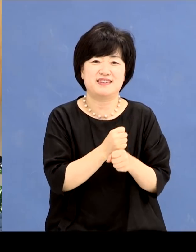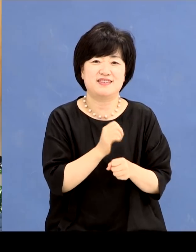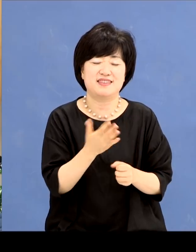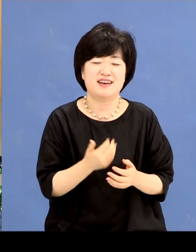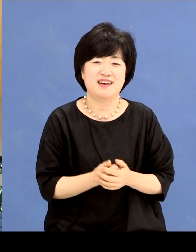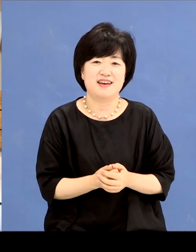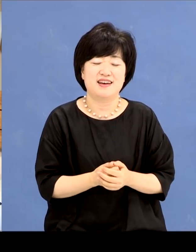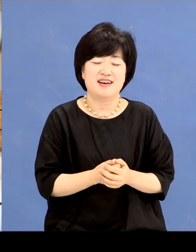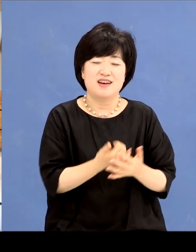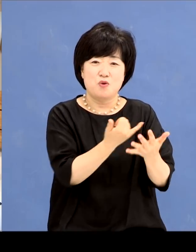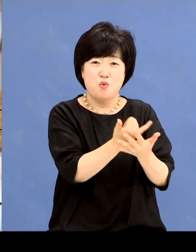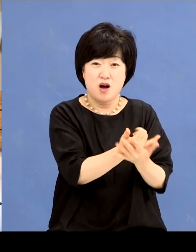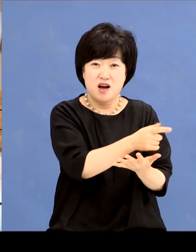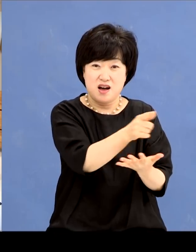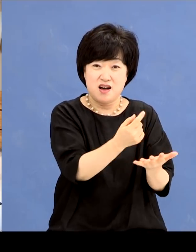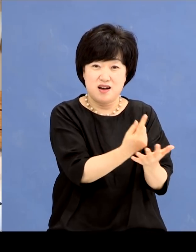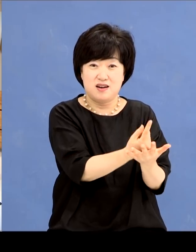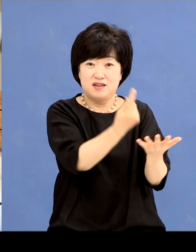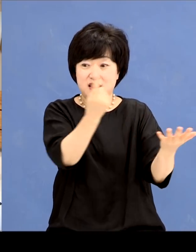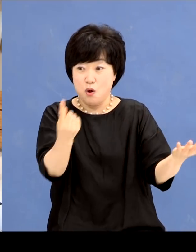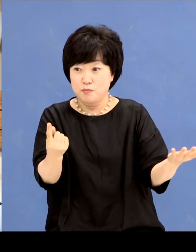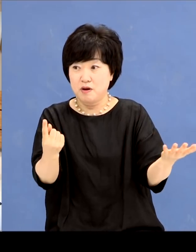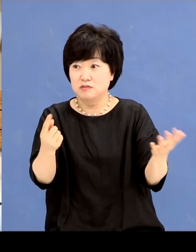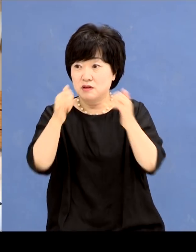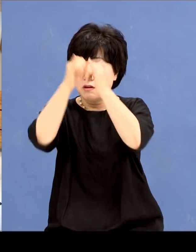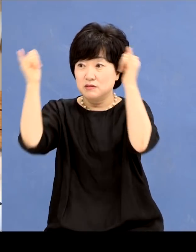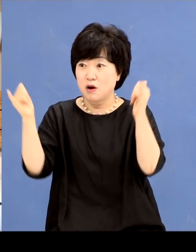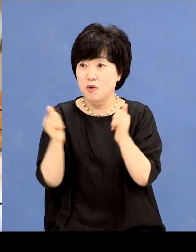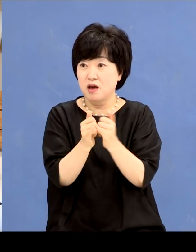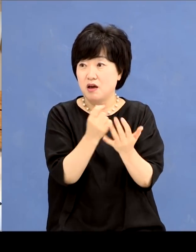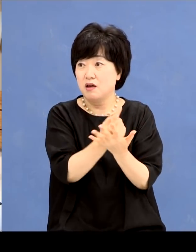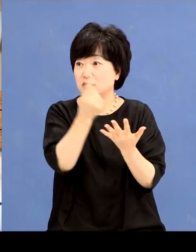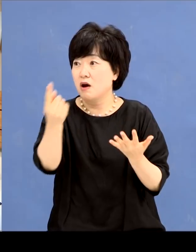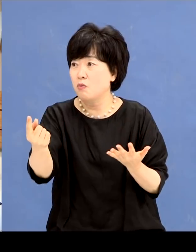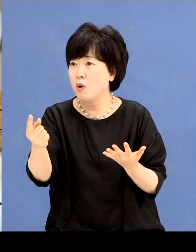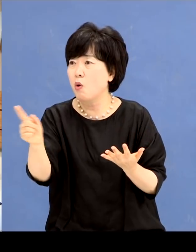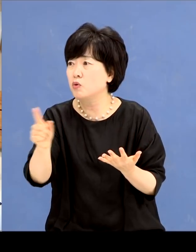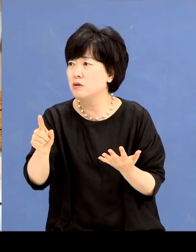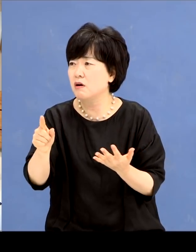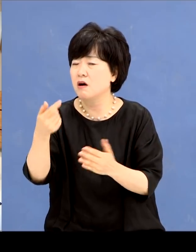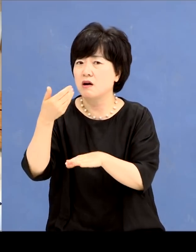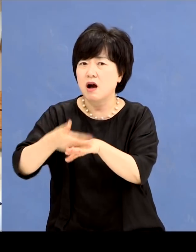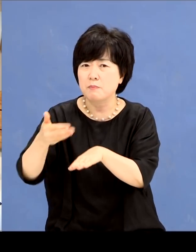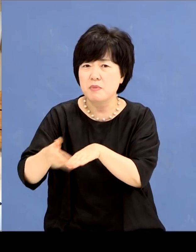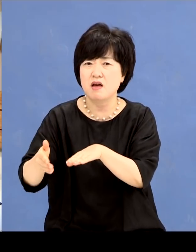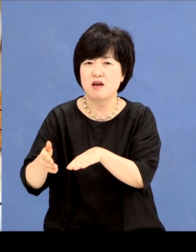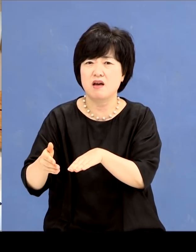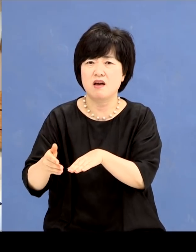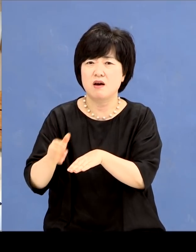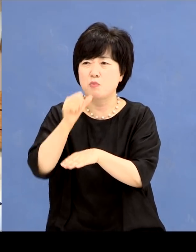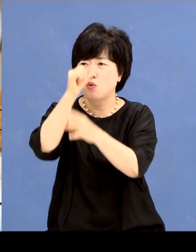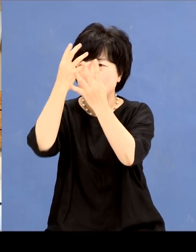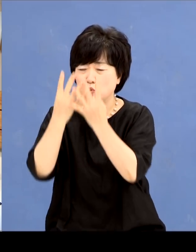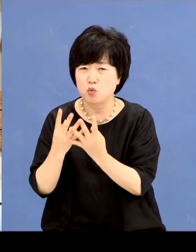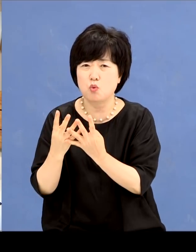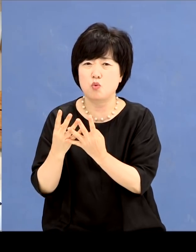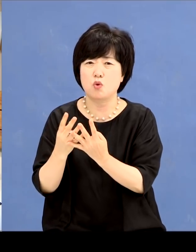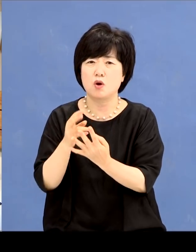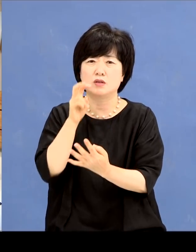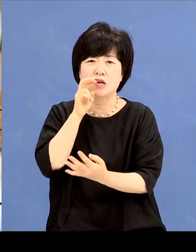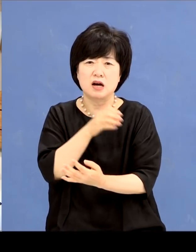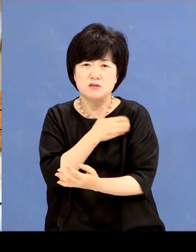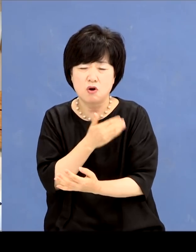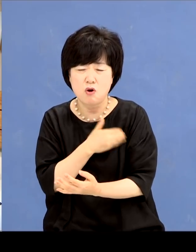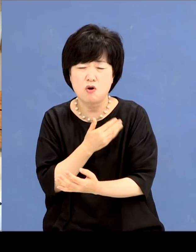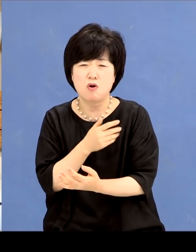지금도 사실 정착하지 못하고 아까 말씀하신 대로 성매매업소로 가는 또 혹은 범죄자로 교도소로 가는 그런 수많은